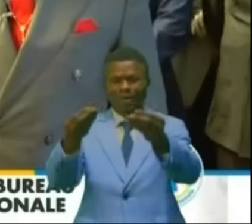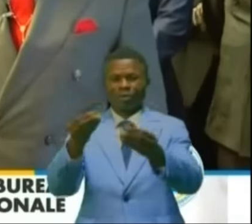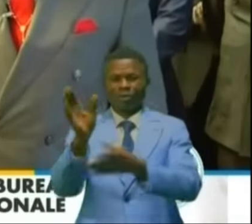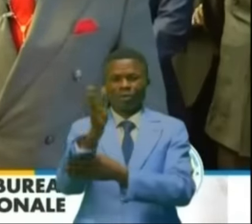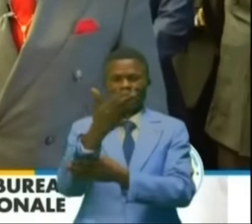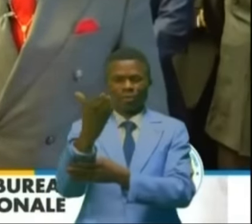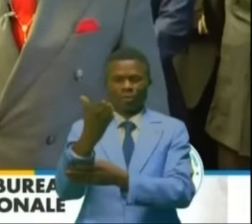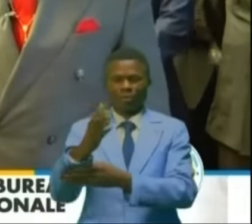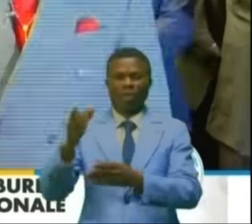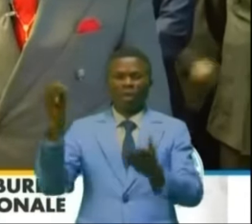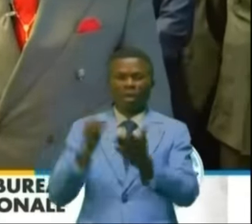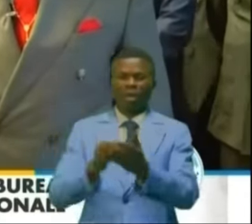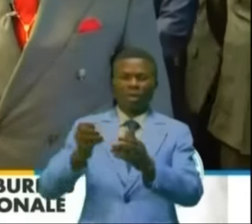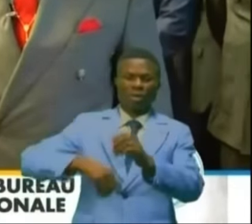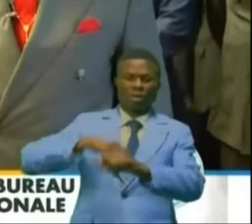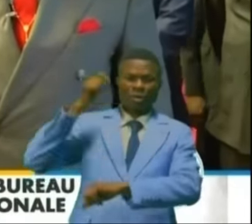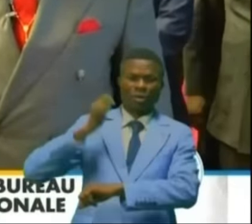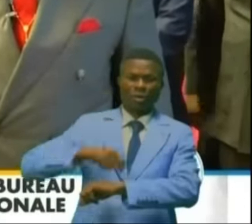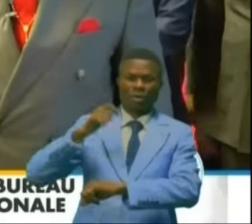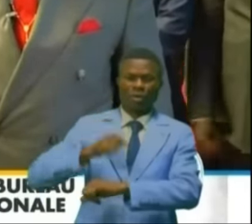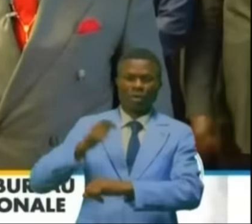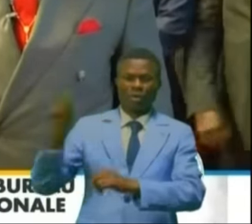Je vous décerne